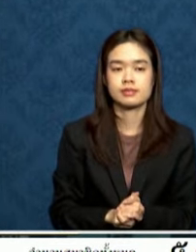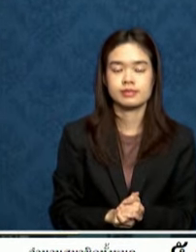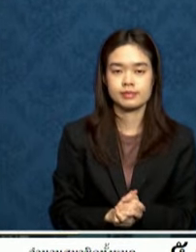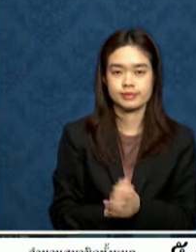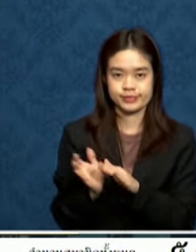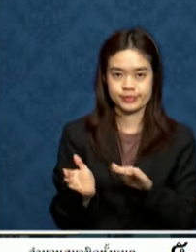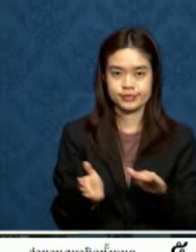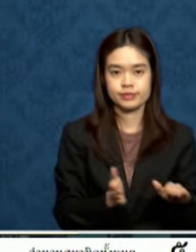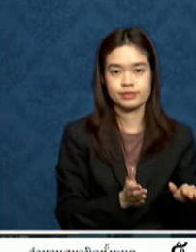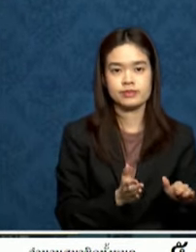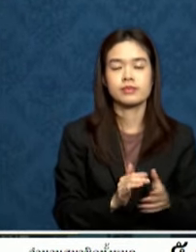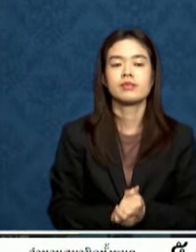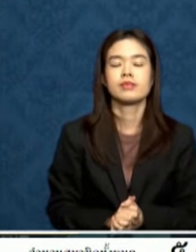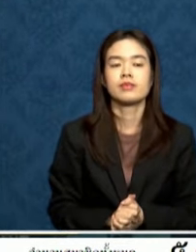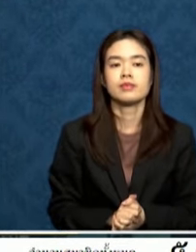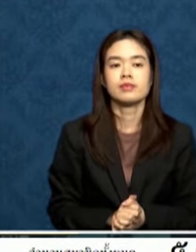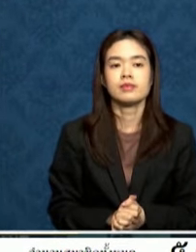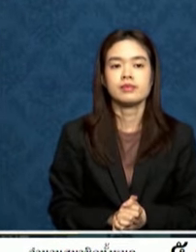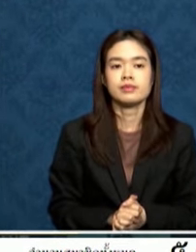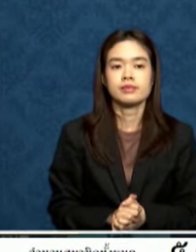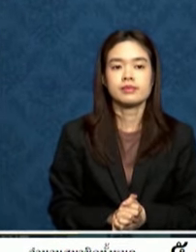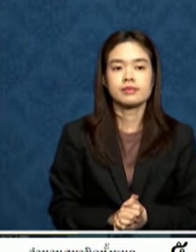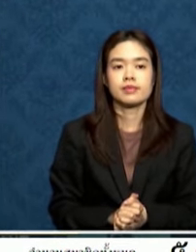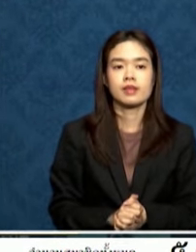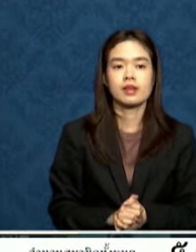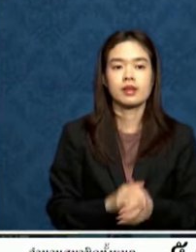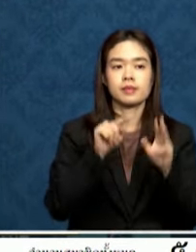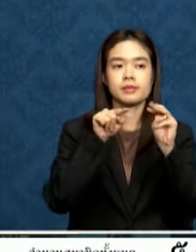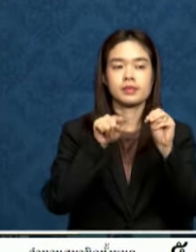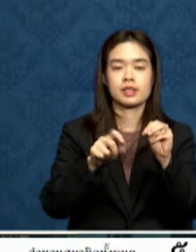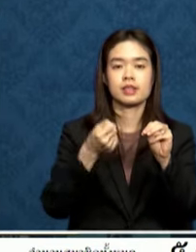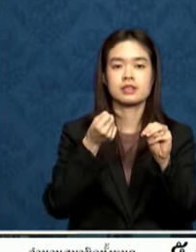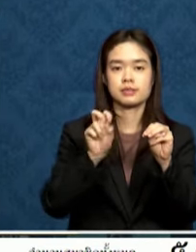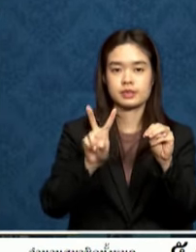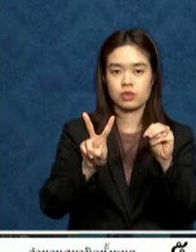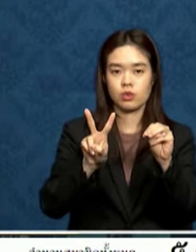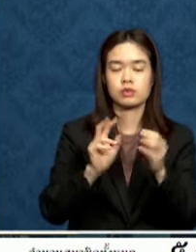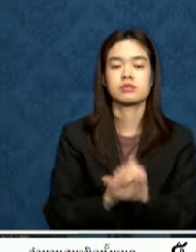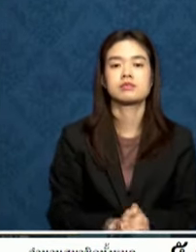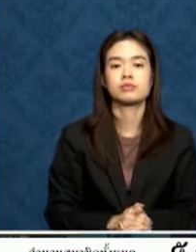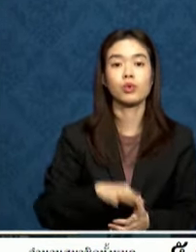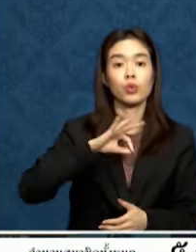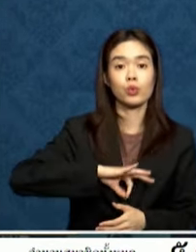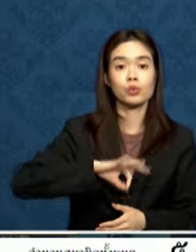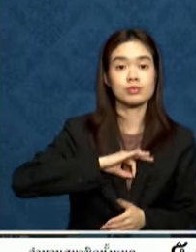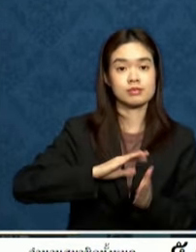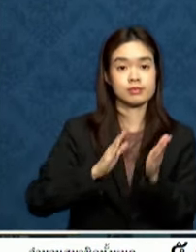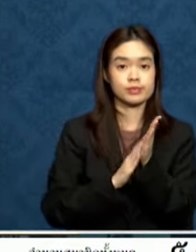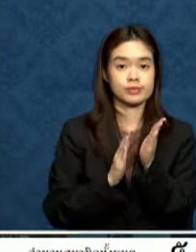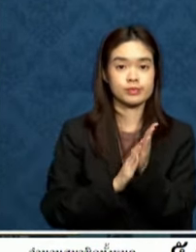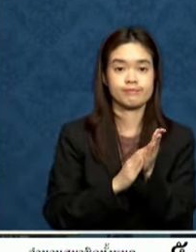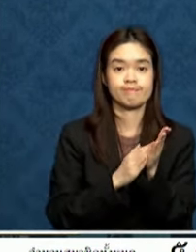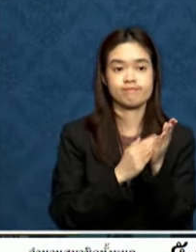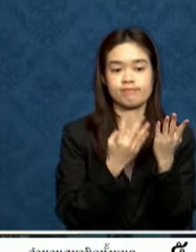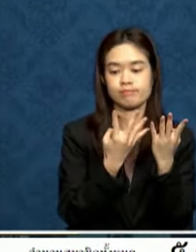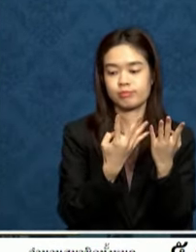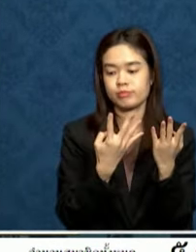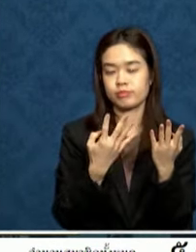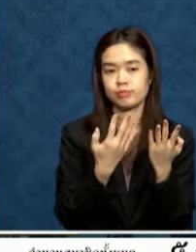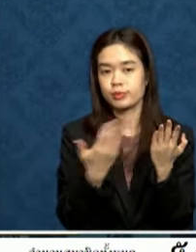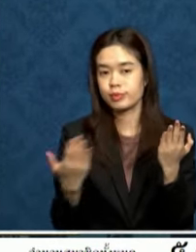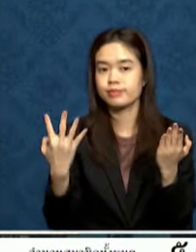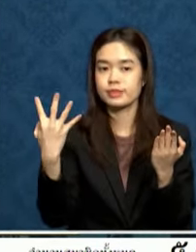เรื่องต่อไปครับท่านประธานครับเรื่องมาตรา 12ครับต้องขอชื่นชมทั้ง 4ร่างครับท่านประธาน